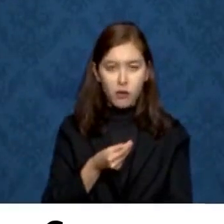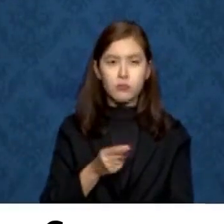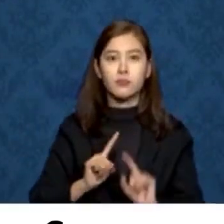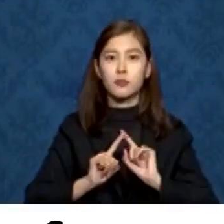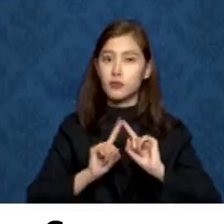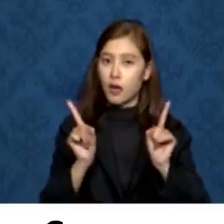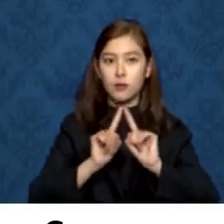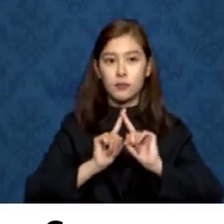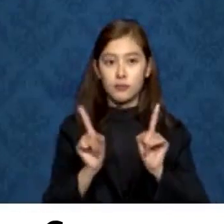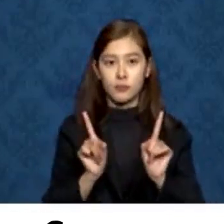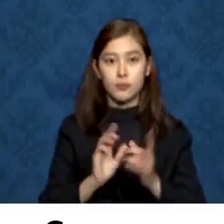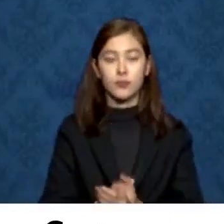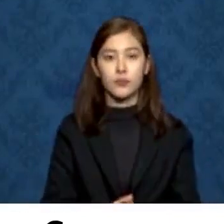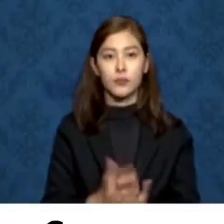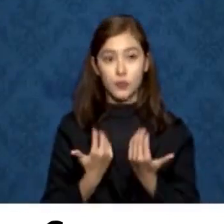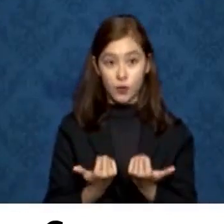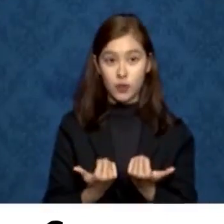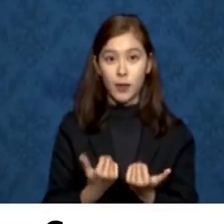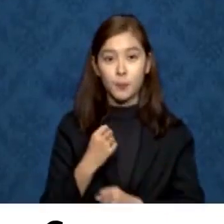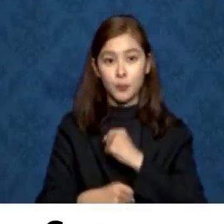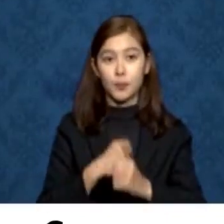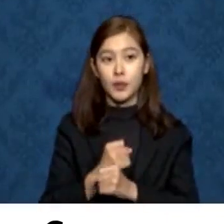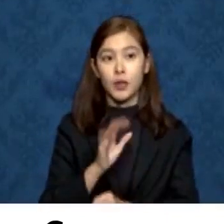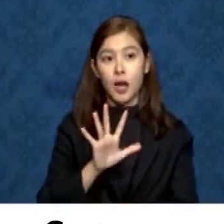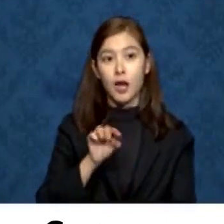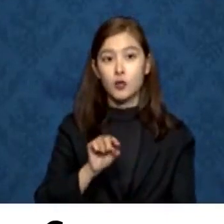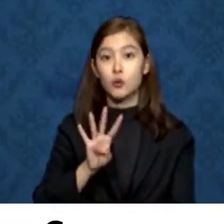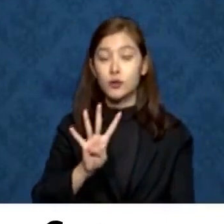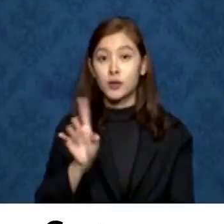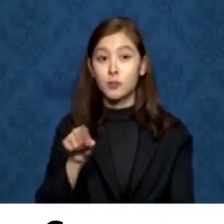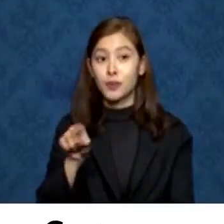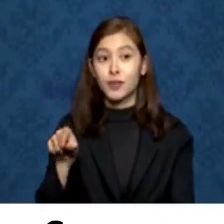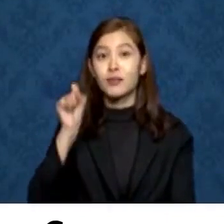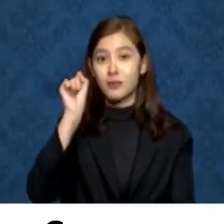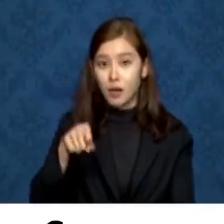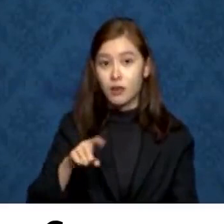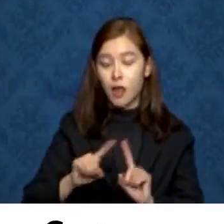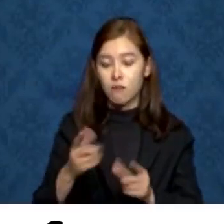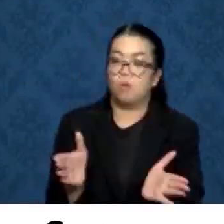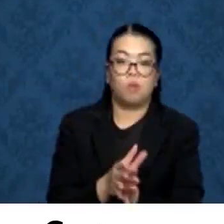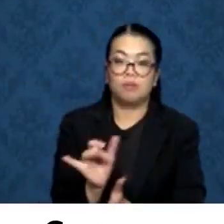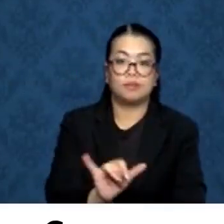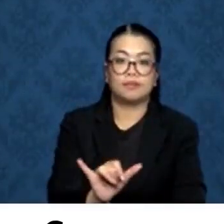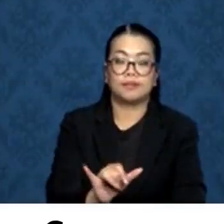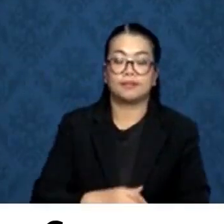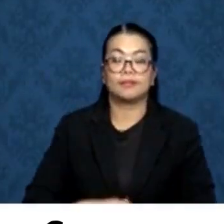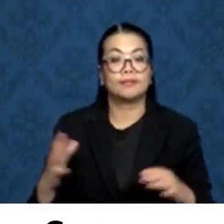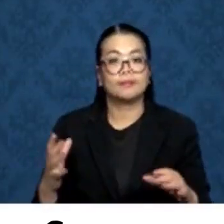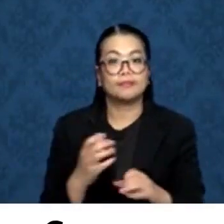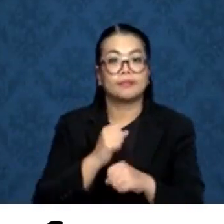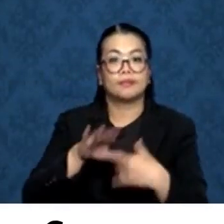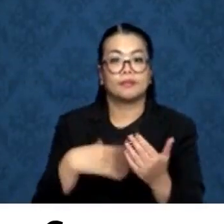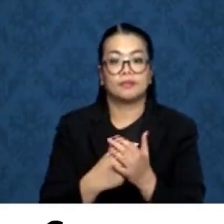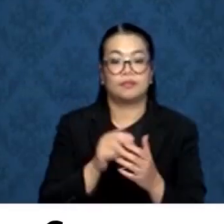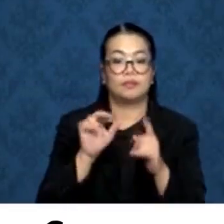หมาย GDPโต5%ในปีแรกที่เข้ามาบริหารโดยการโกงสูตปรับ GDPแบบนั้นเหรอคะสรุปแล้วนะคะร่าง